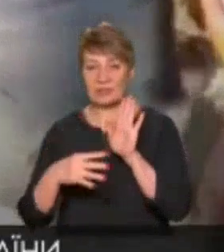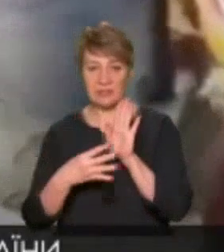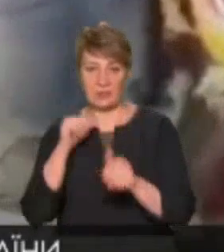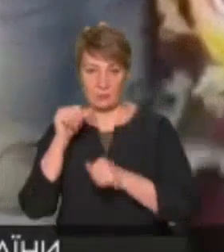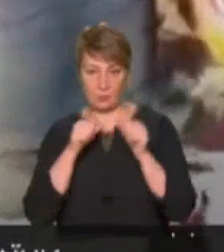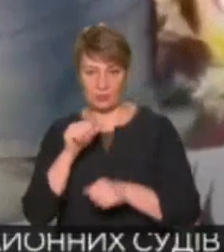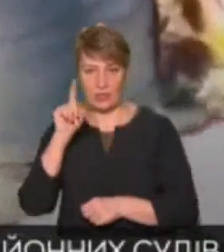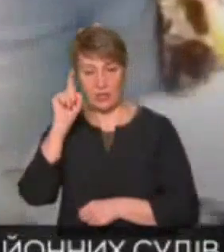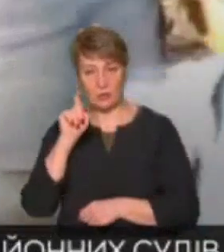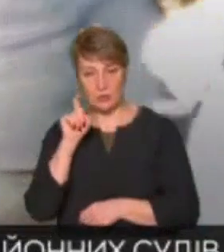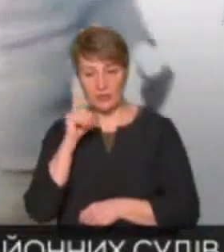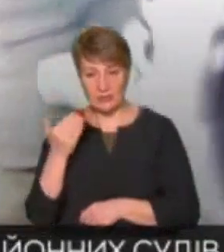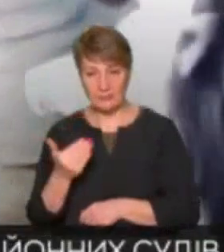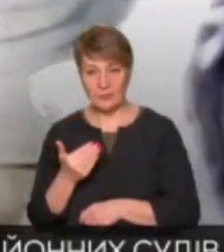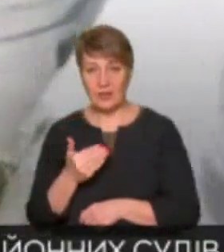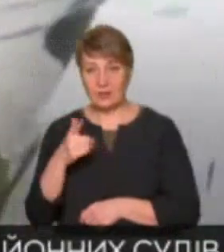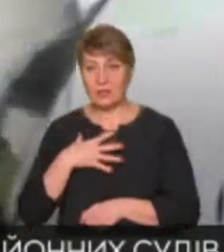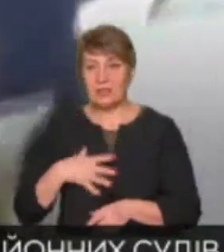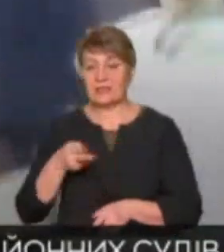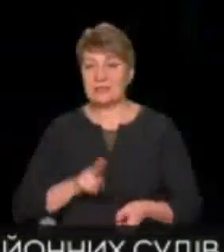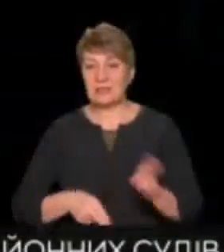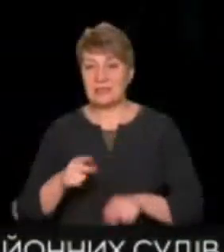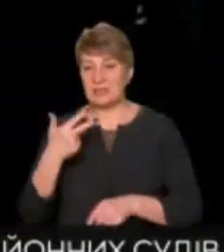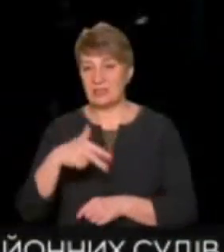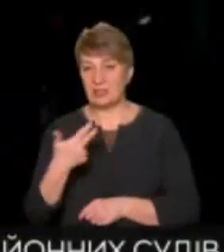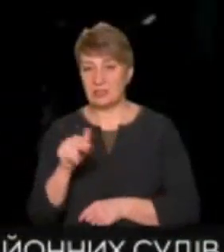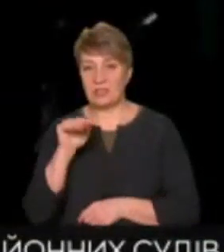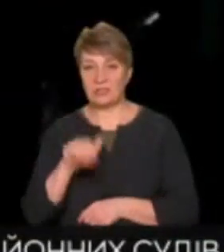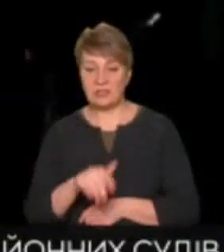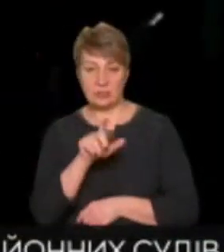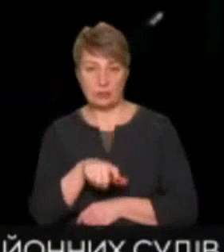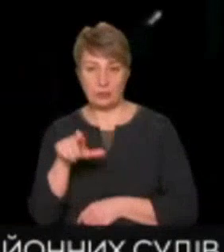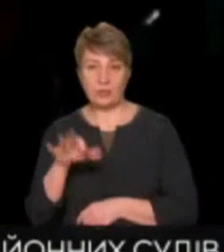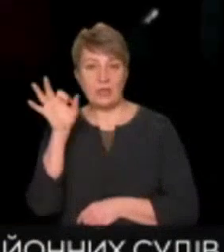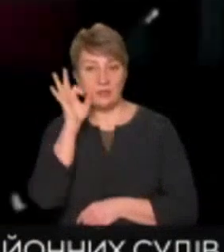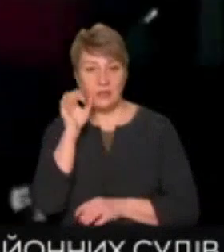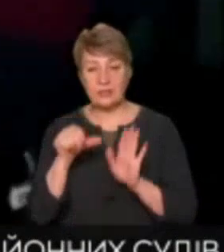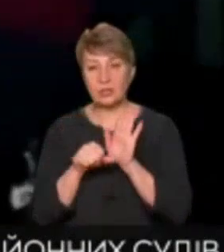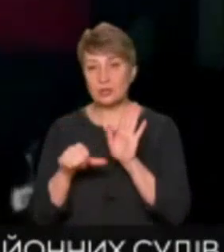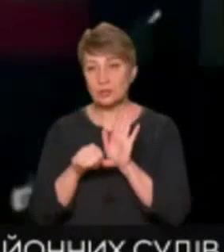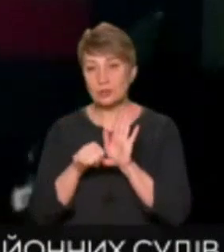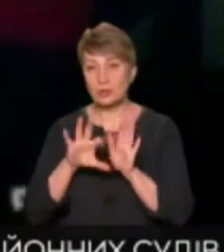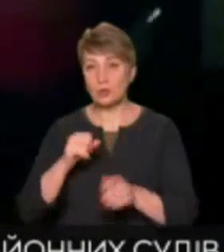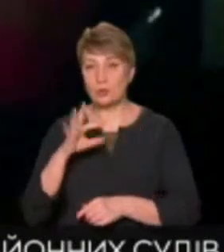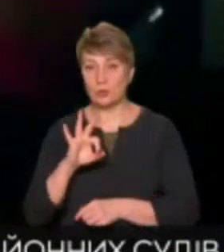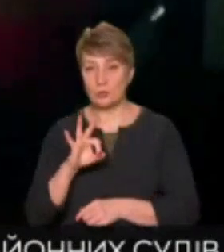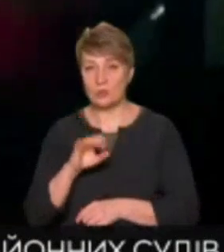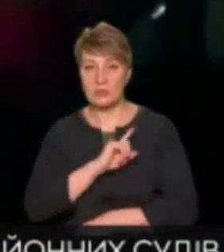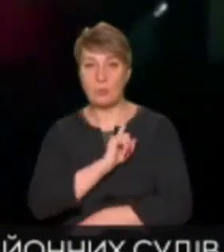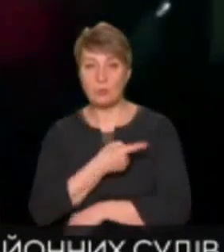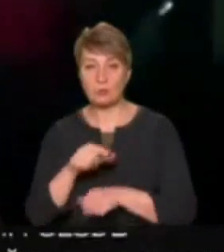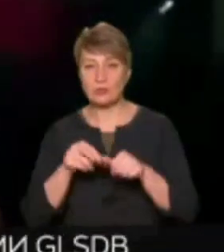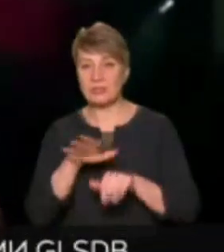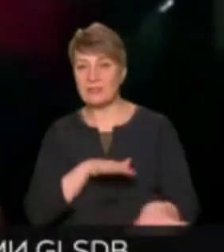турецькому Ерзіджані. Тоді загинули 33 тисячі людей. Нагадаю, 6 лютого серія потужних землетрусів вразила